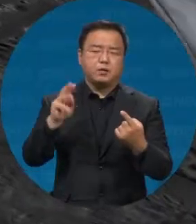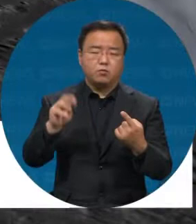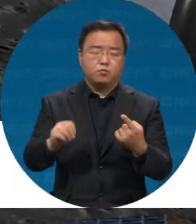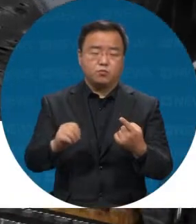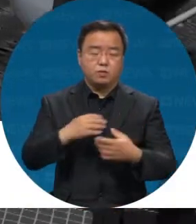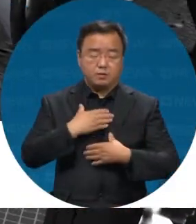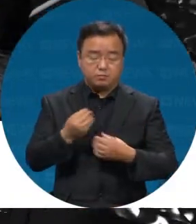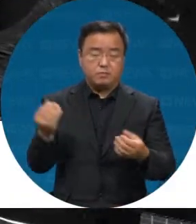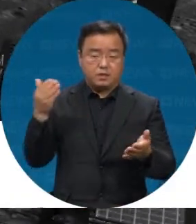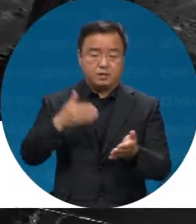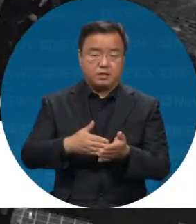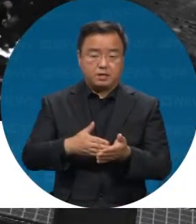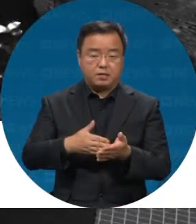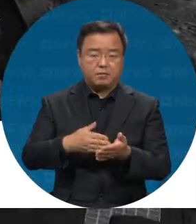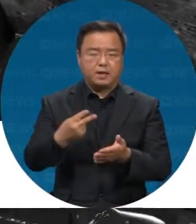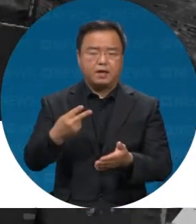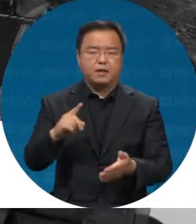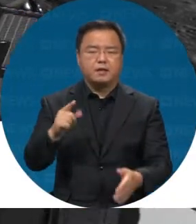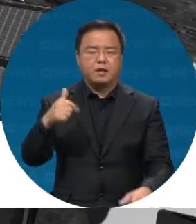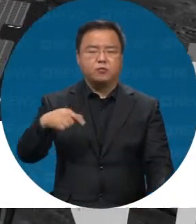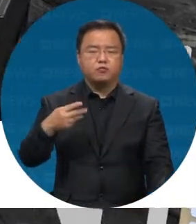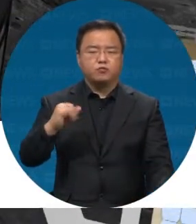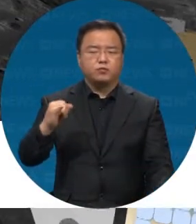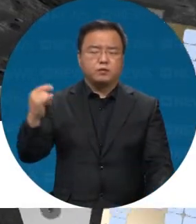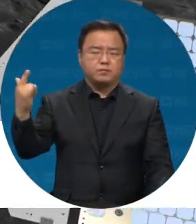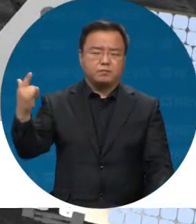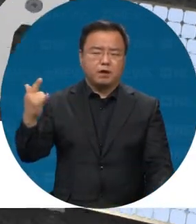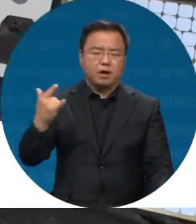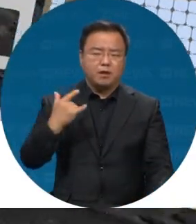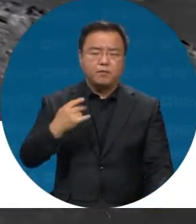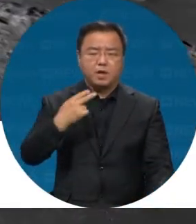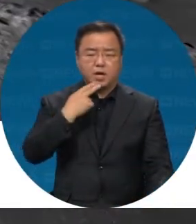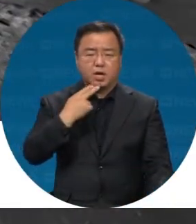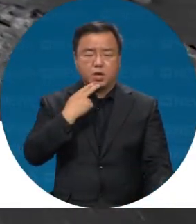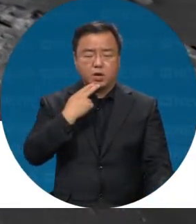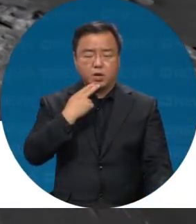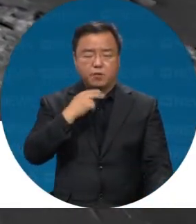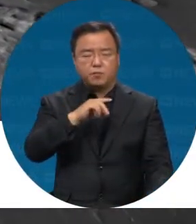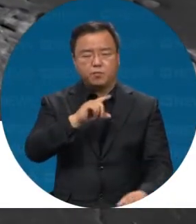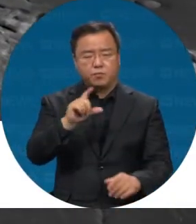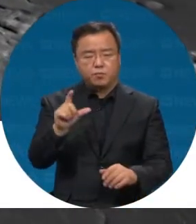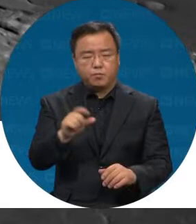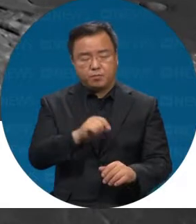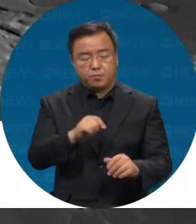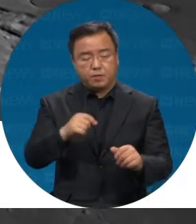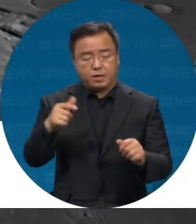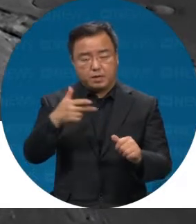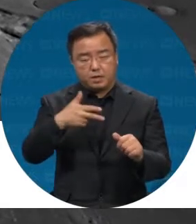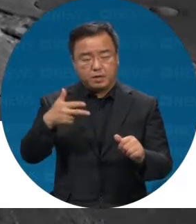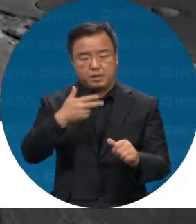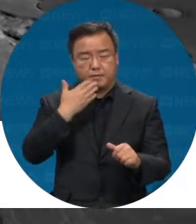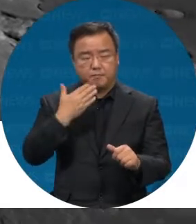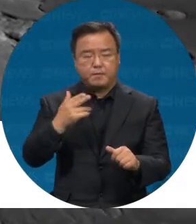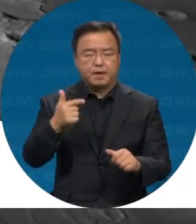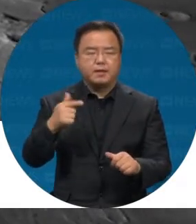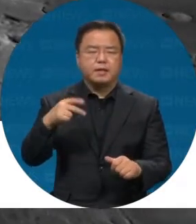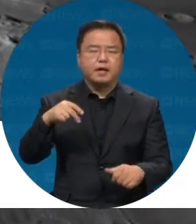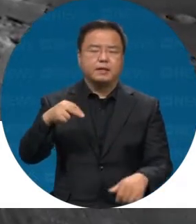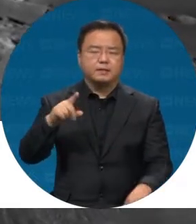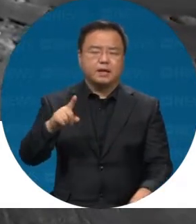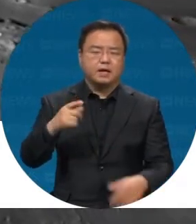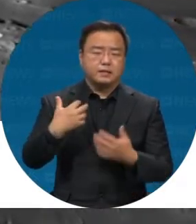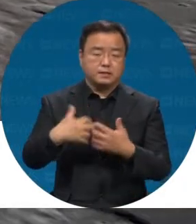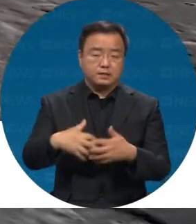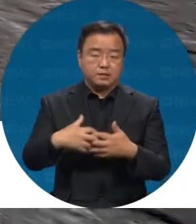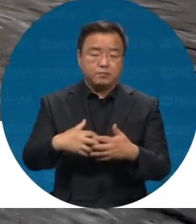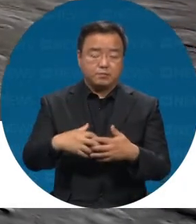다누리 달에서 빛이 전혀 들지 않는 극지방에 촬영할 수 있는 미항공우주국 나사의 장비와 자기장 표면 입자